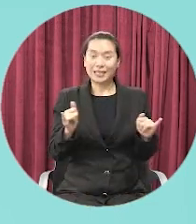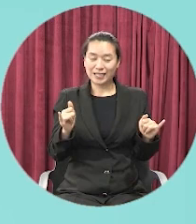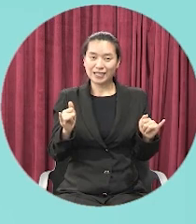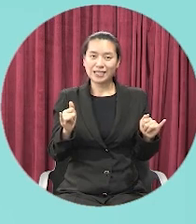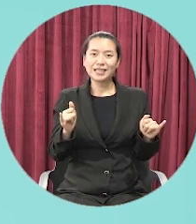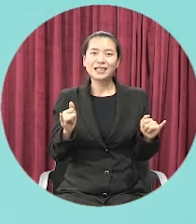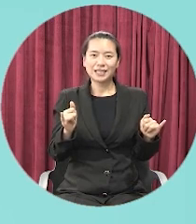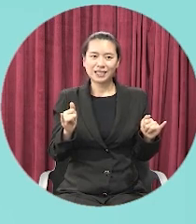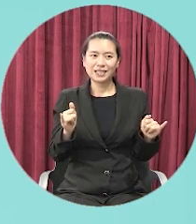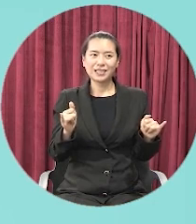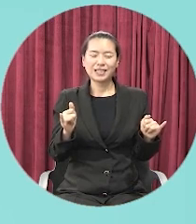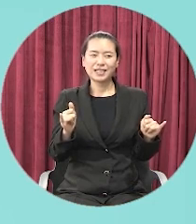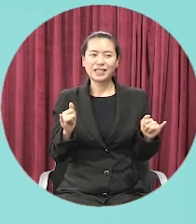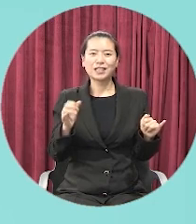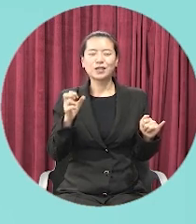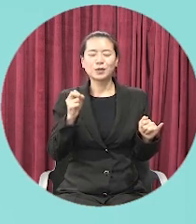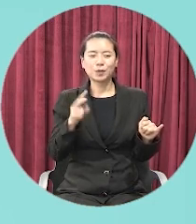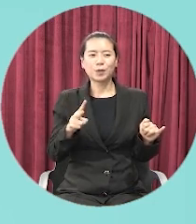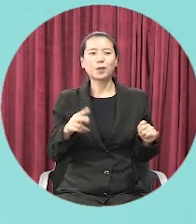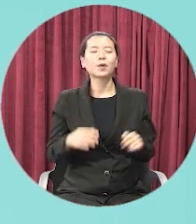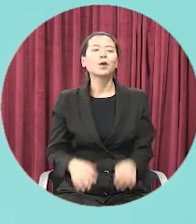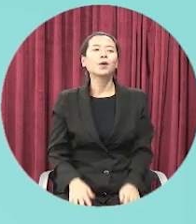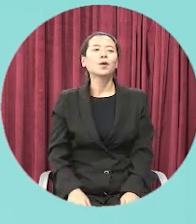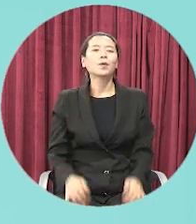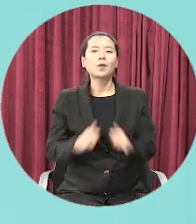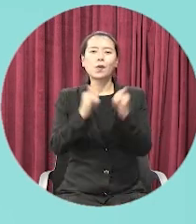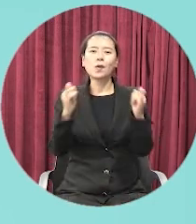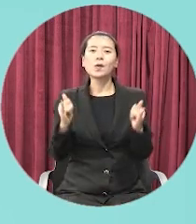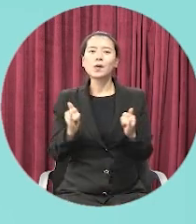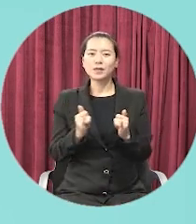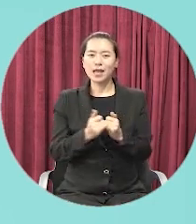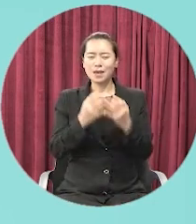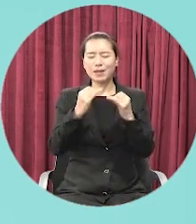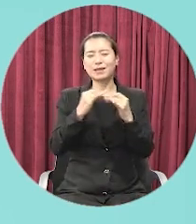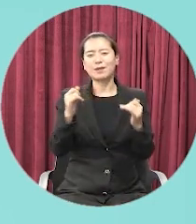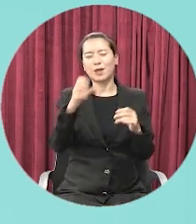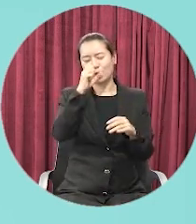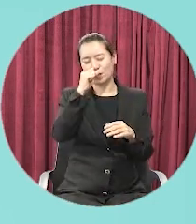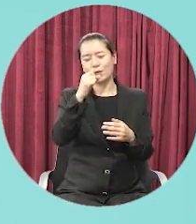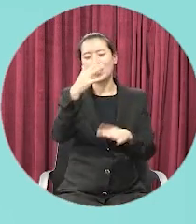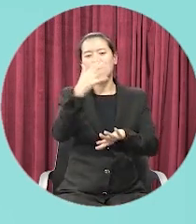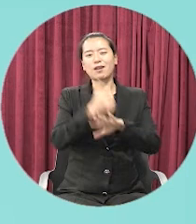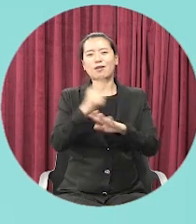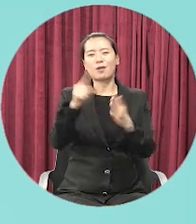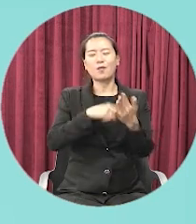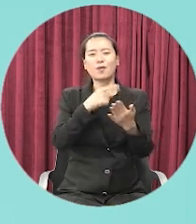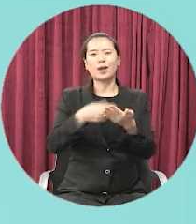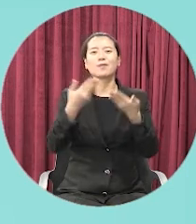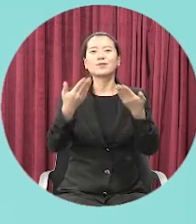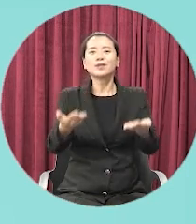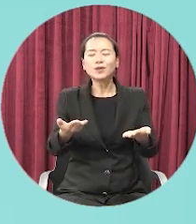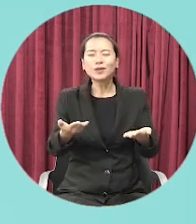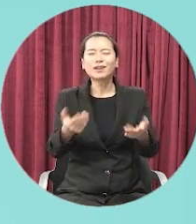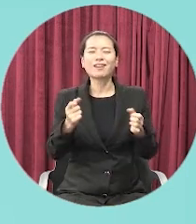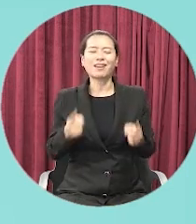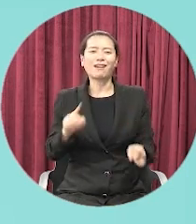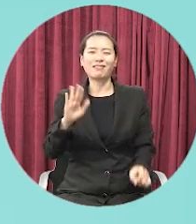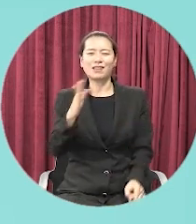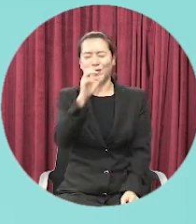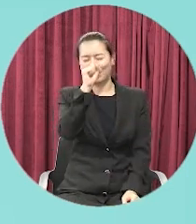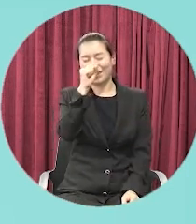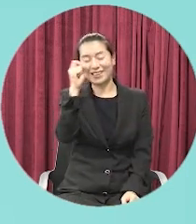또 여러 사회의 보자 80 기회가 되고 같아서 굉장히 좋습니다 그래서